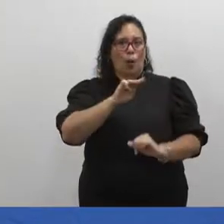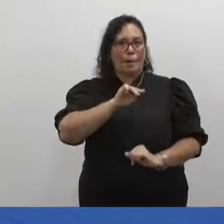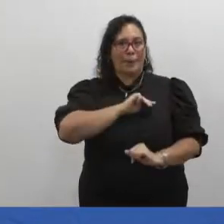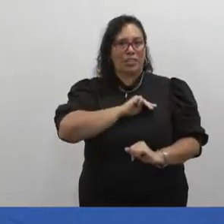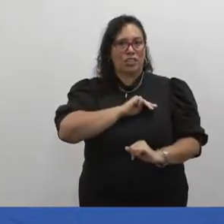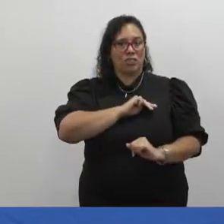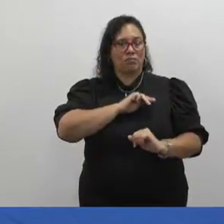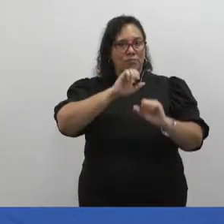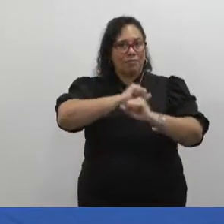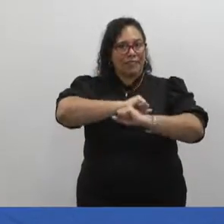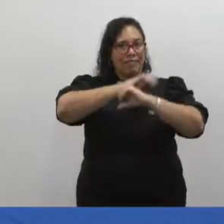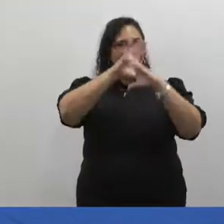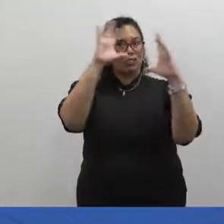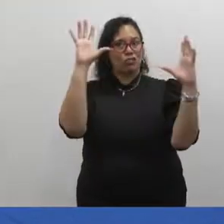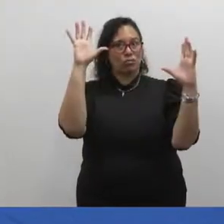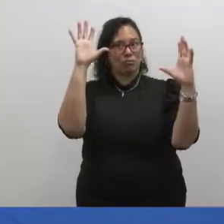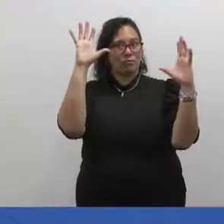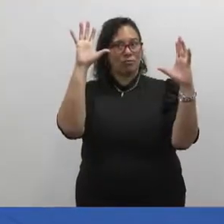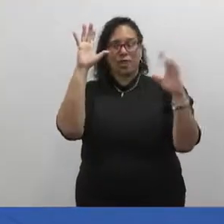mà